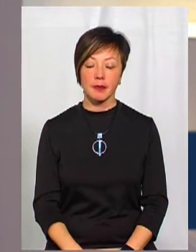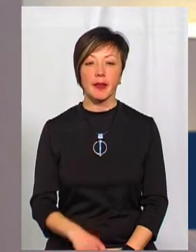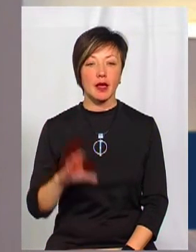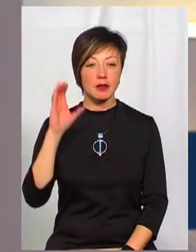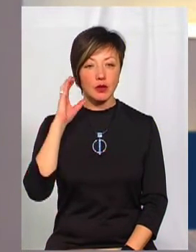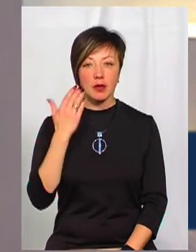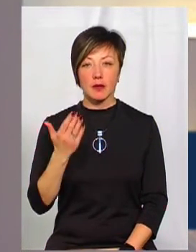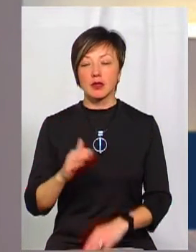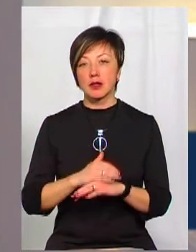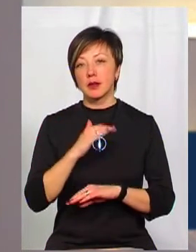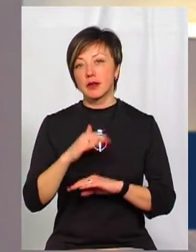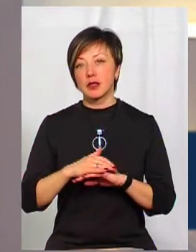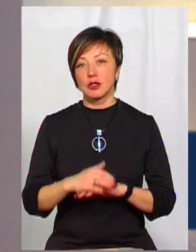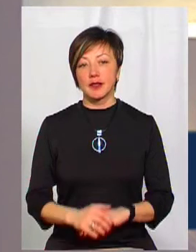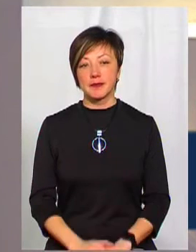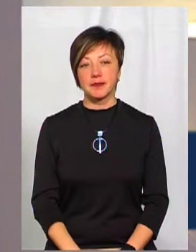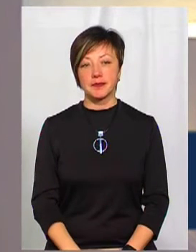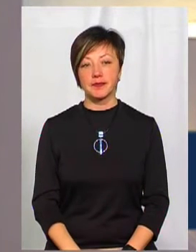Ми вас слухаємо. Добрий вечір.